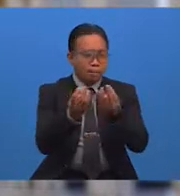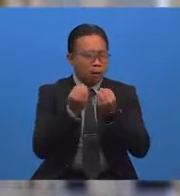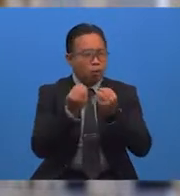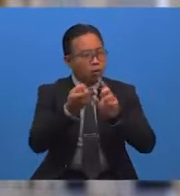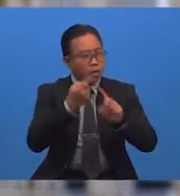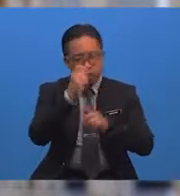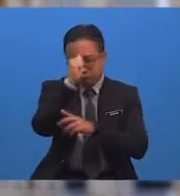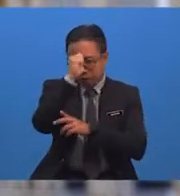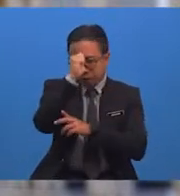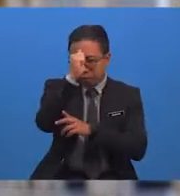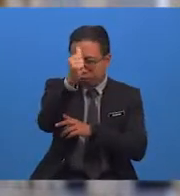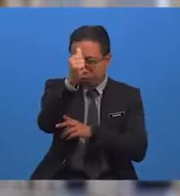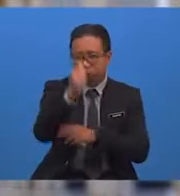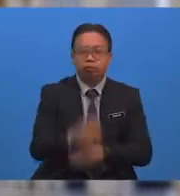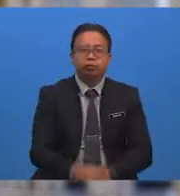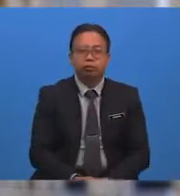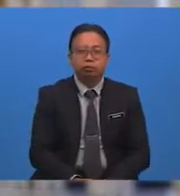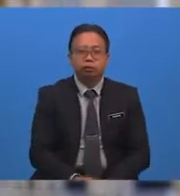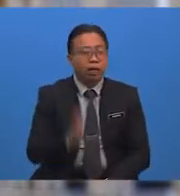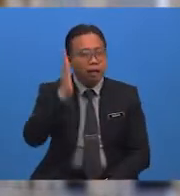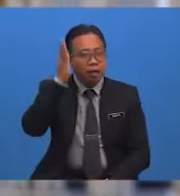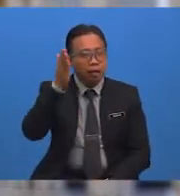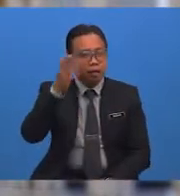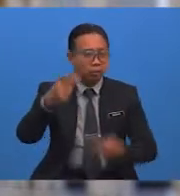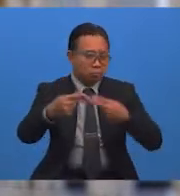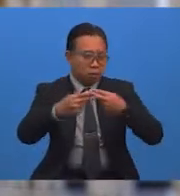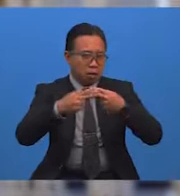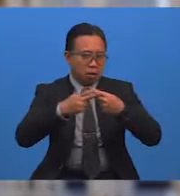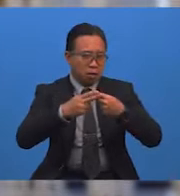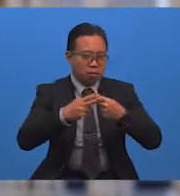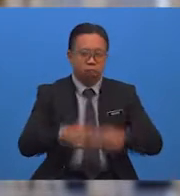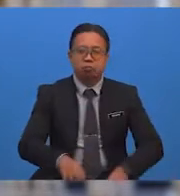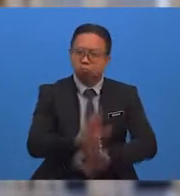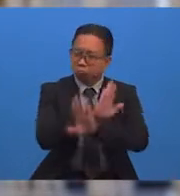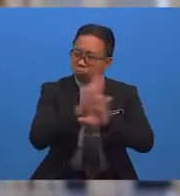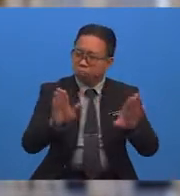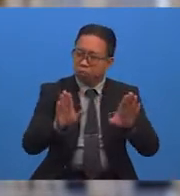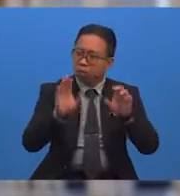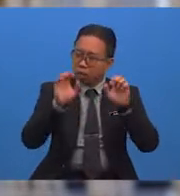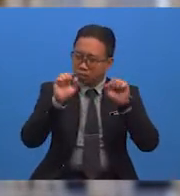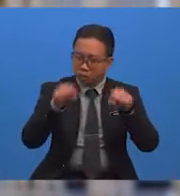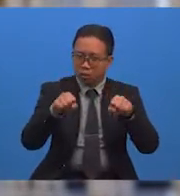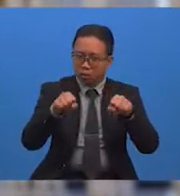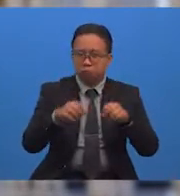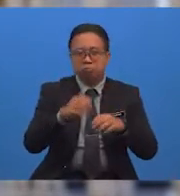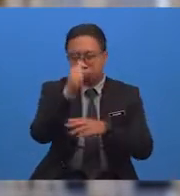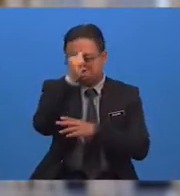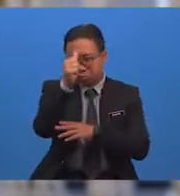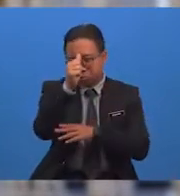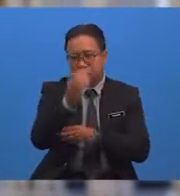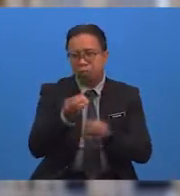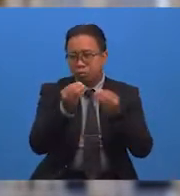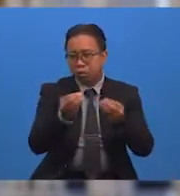pohonkan kepada Allah Subhanahu Wa Taala akan terhalang atau tidak akan dimakbulkan oleh Allah disebabkan